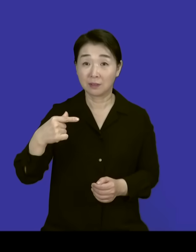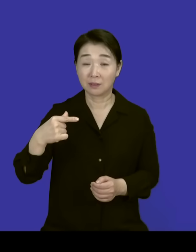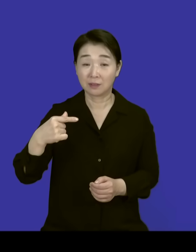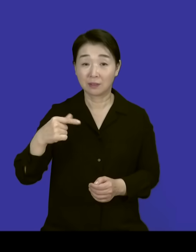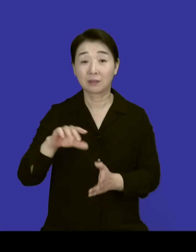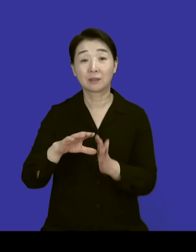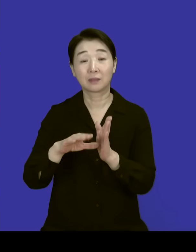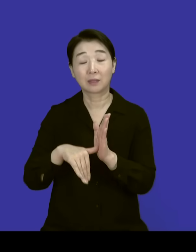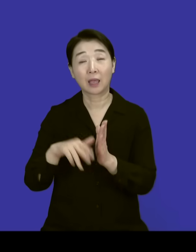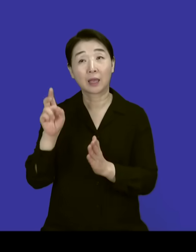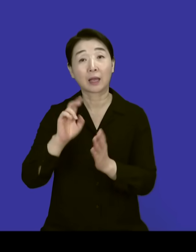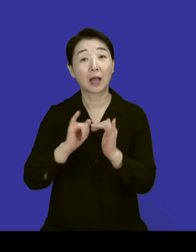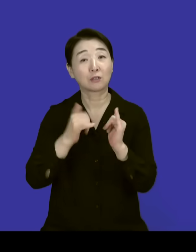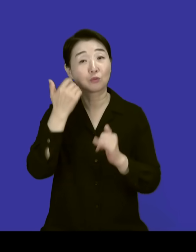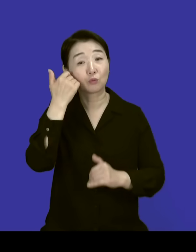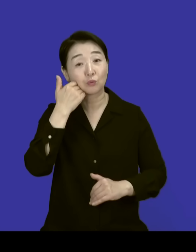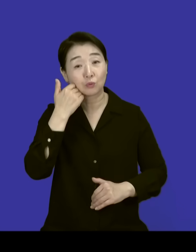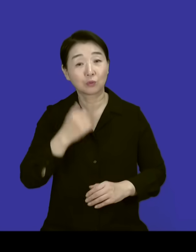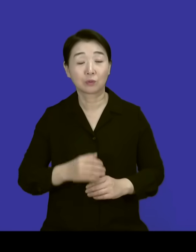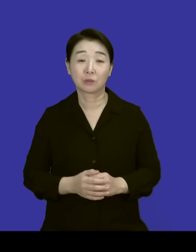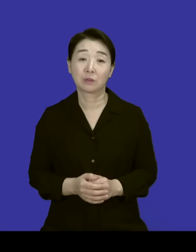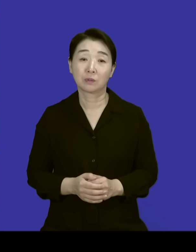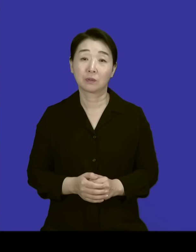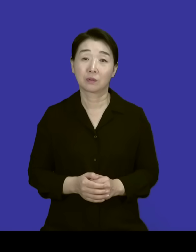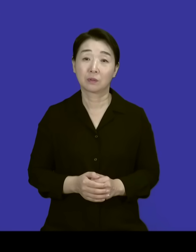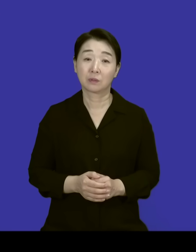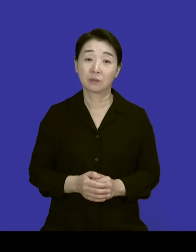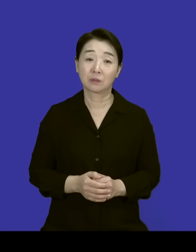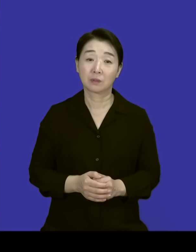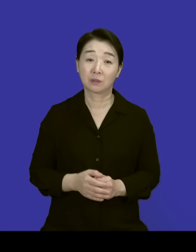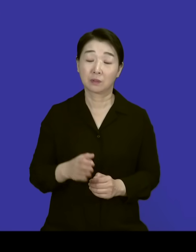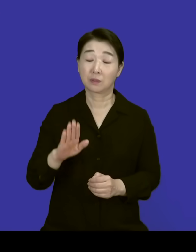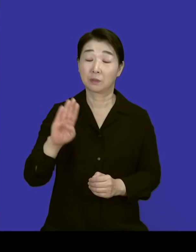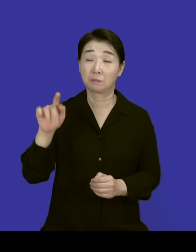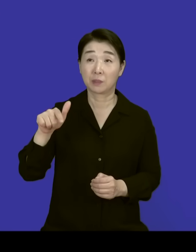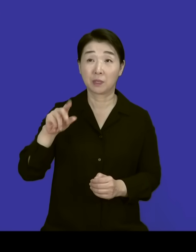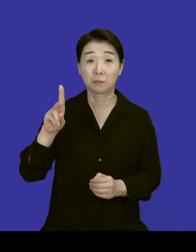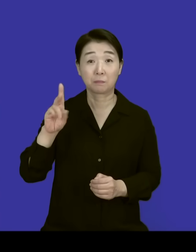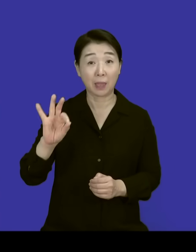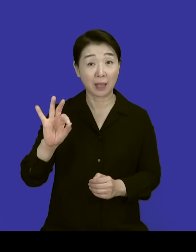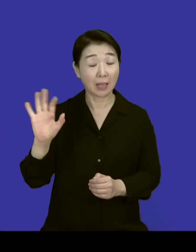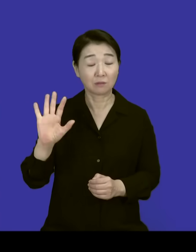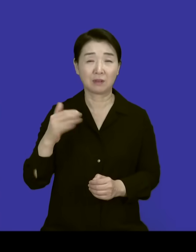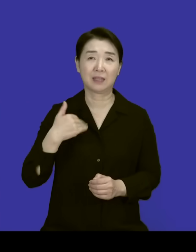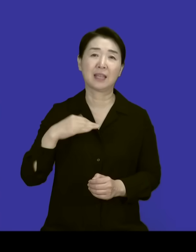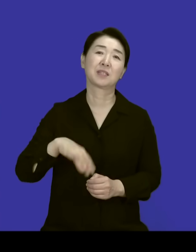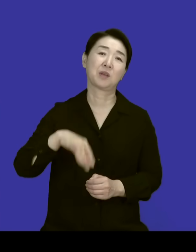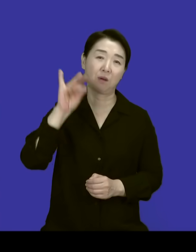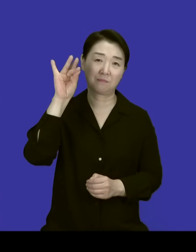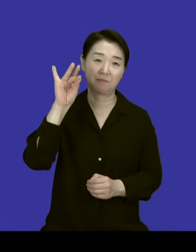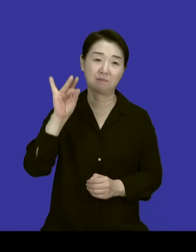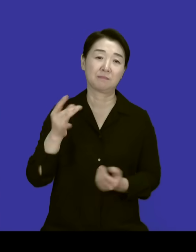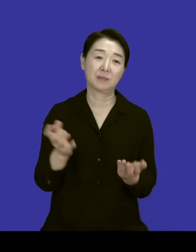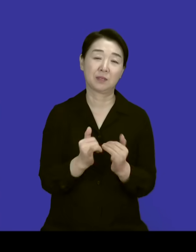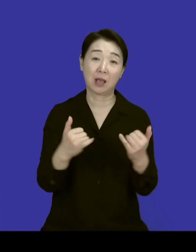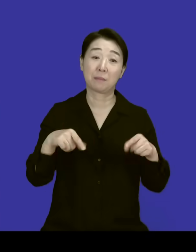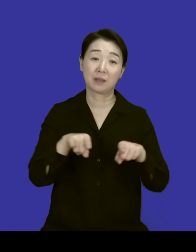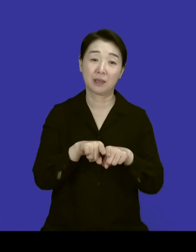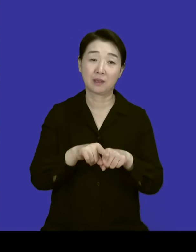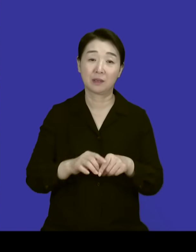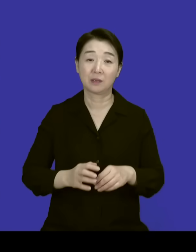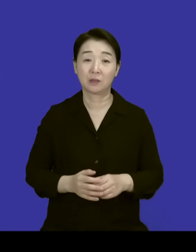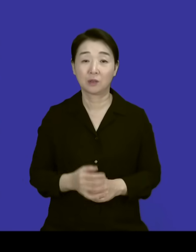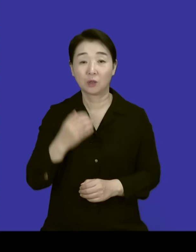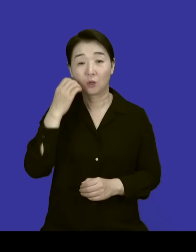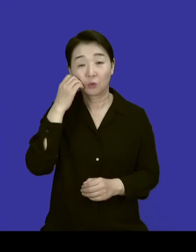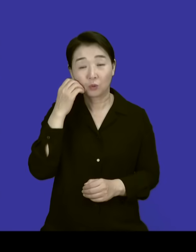YG 당시에는 가수가 누가 있었습니까? 빅뱅이 아니죠. 그 전이 저는 거의 초창기 멤버예요. 아, 테디 그럴 때 네, 원타임 있을 그렇죠. 때. 그렇죠. 원타임. 원타임